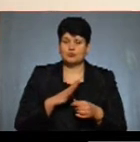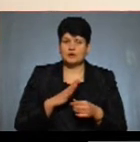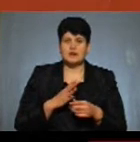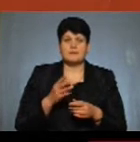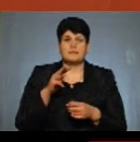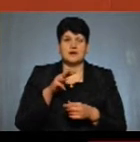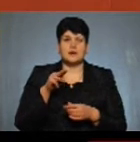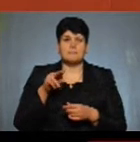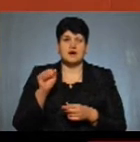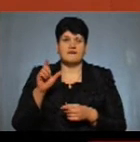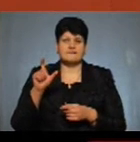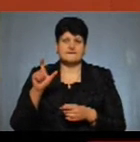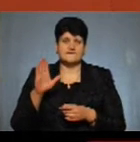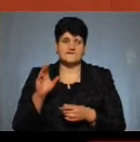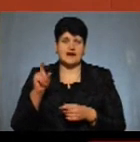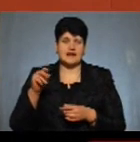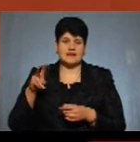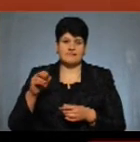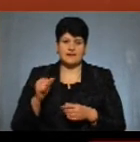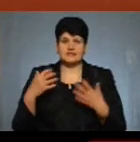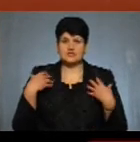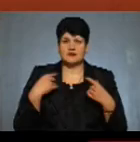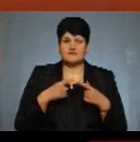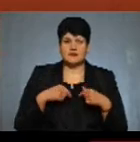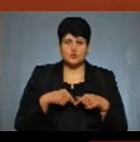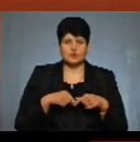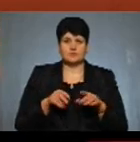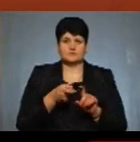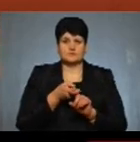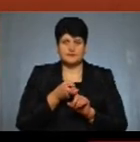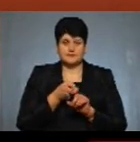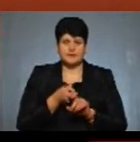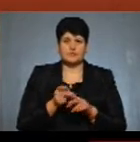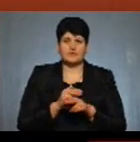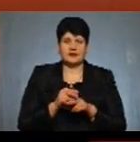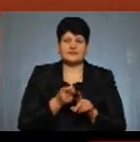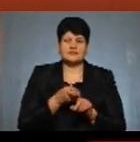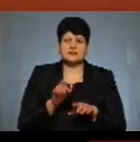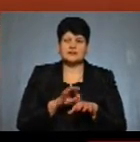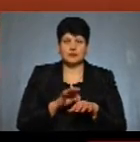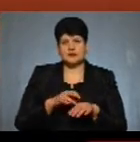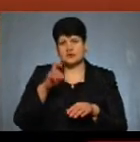нас в гостях була Марія Павєлєва, начальниця відділу епіднагляду та профілактики інфекційних